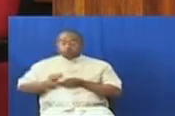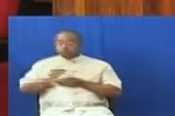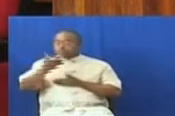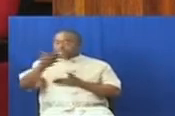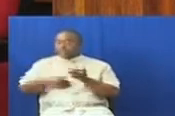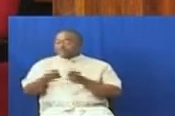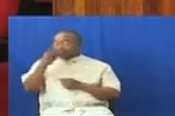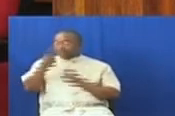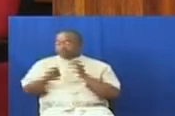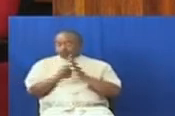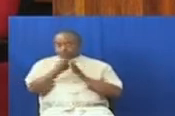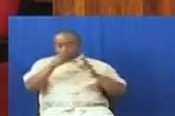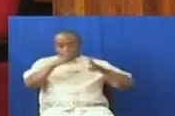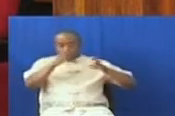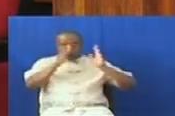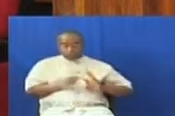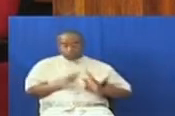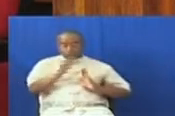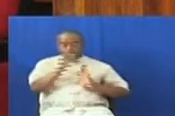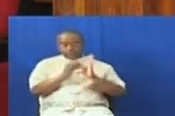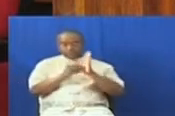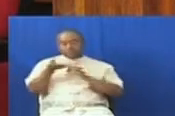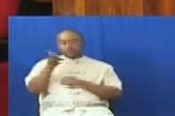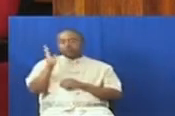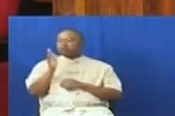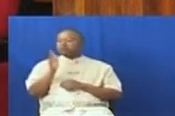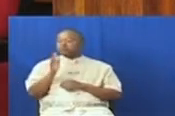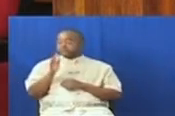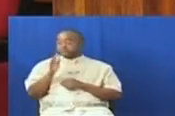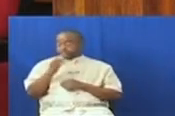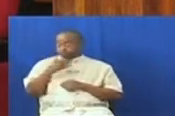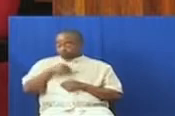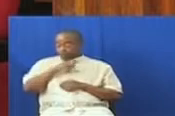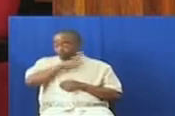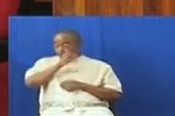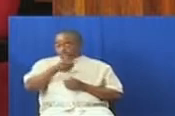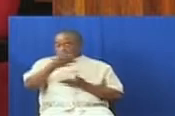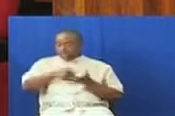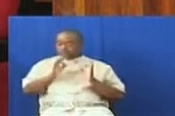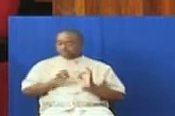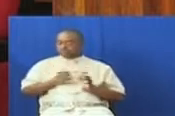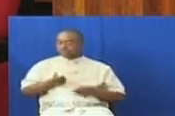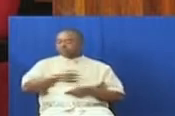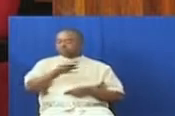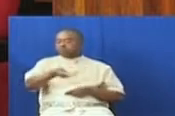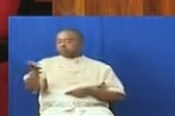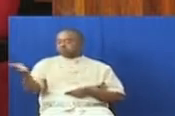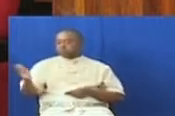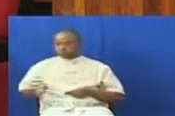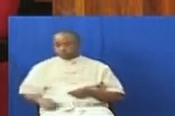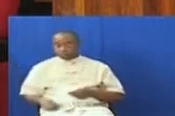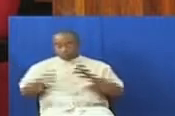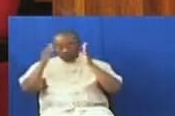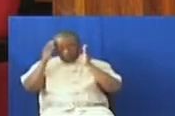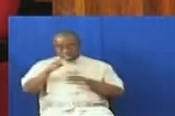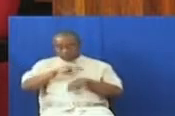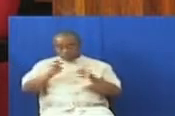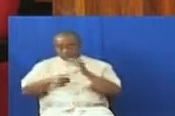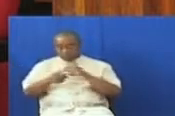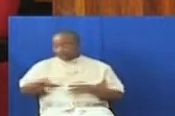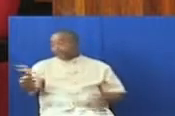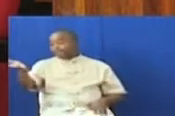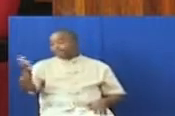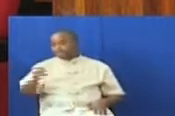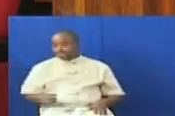kwenye halmashauri zetu nazo zionekane zinaenda sambamba na swala la fedha. Mheshimiwa Naibu Spika, mimi